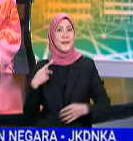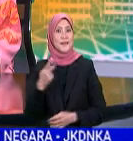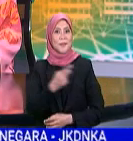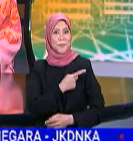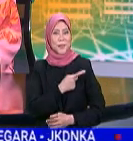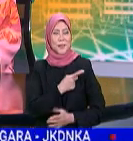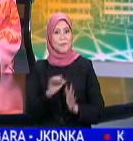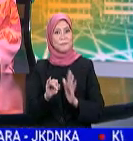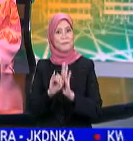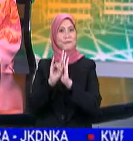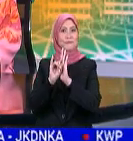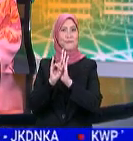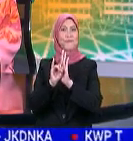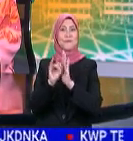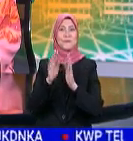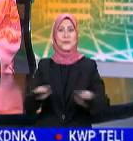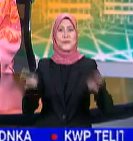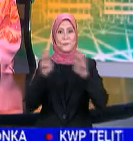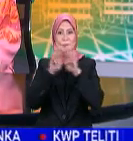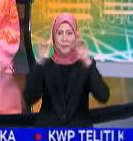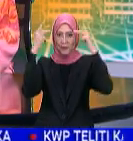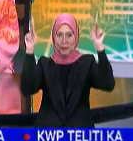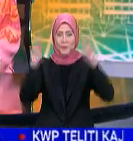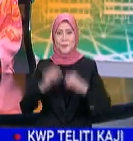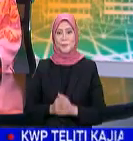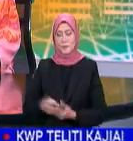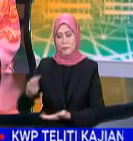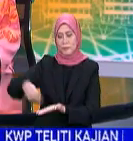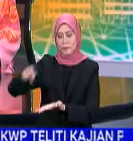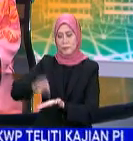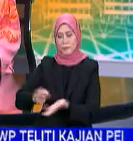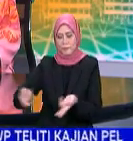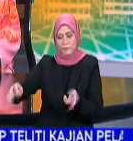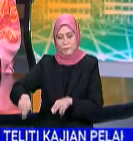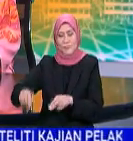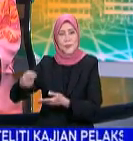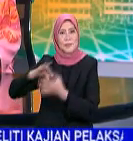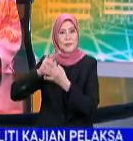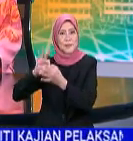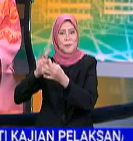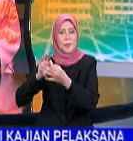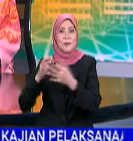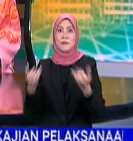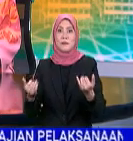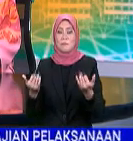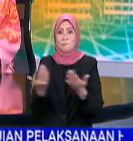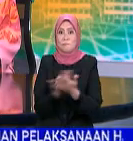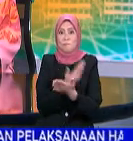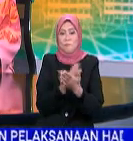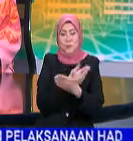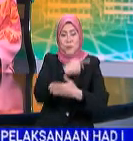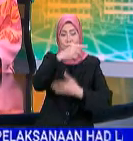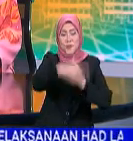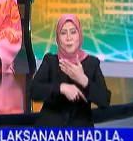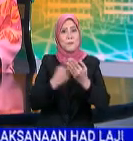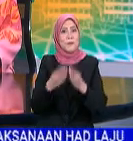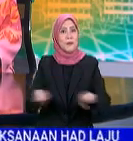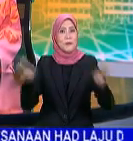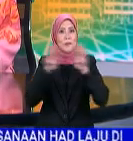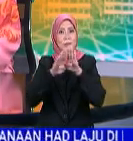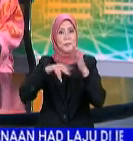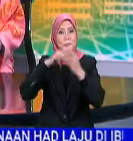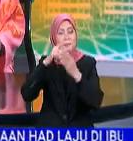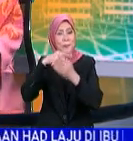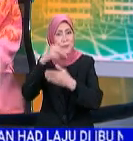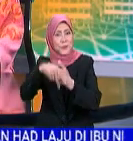Maicon berita perdana dengan teman-temannya kerjasama ini ia akan memberikan wajah baru kepada penyampaian berita perdana